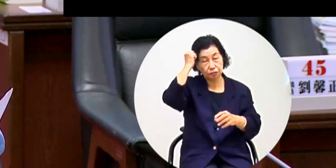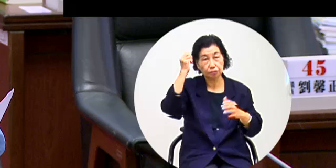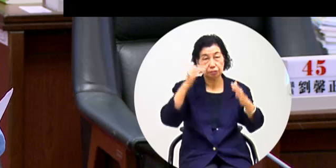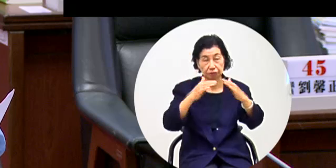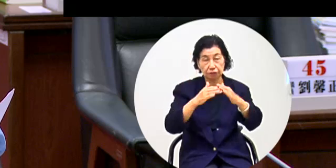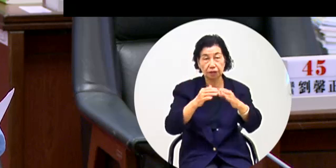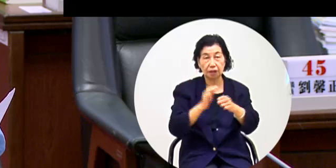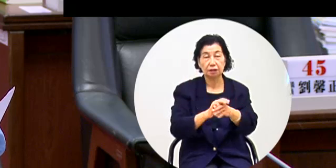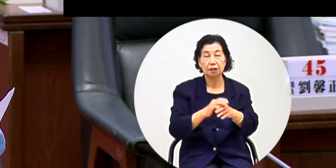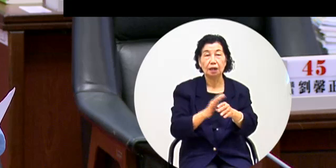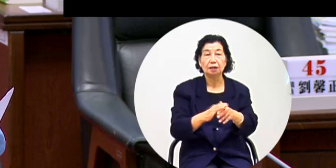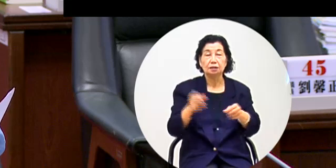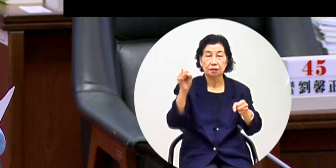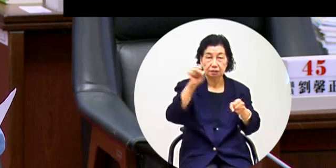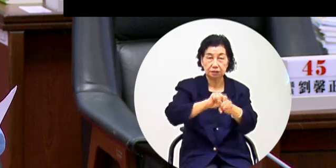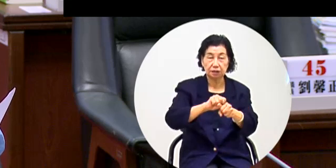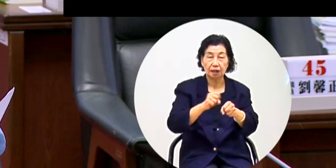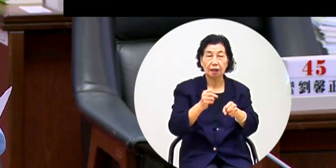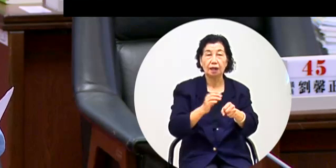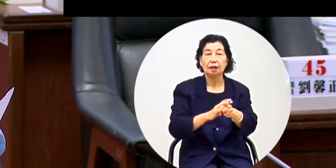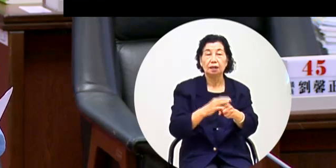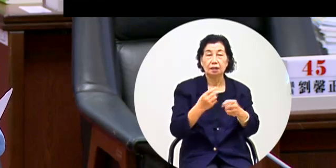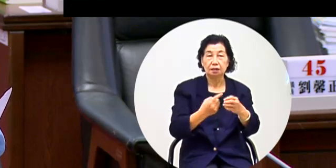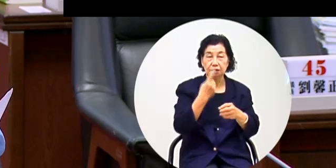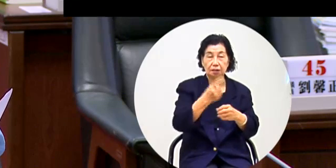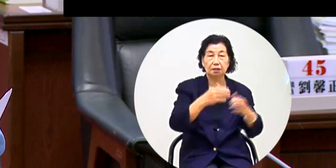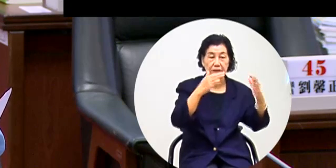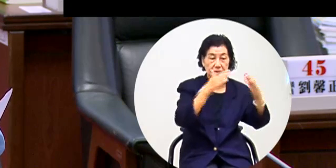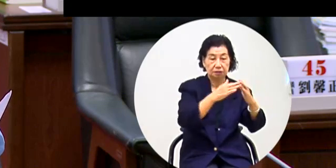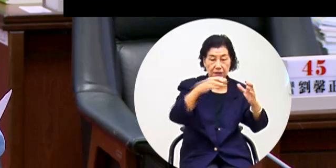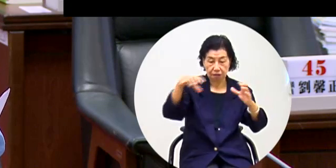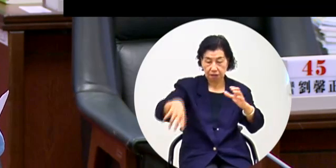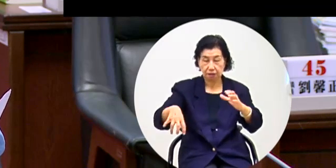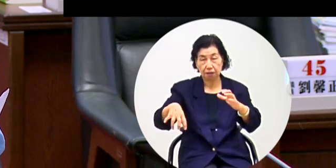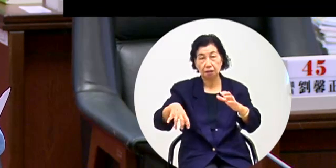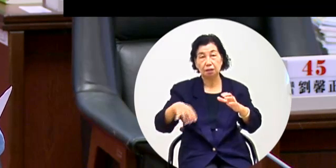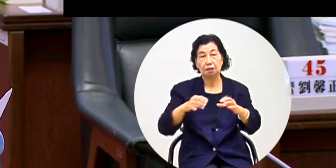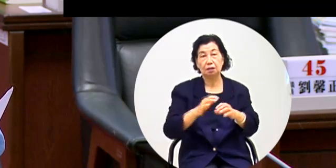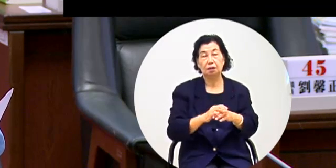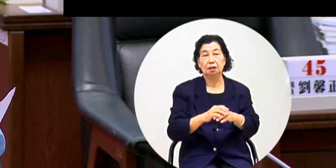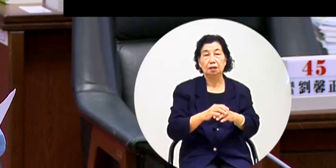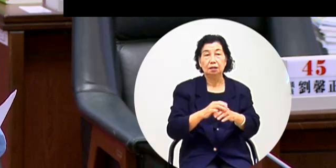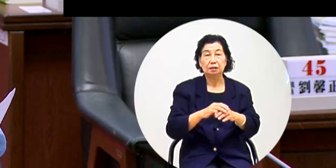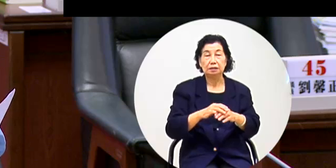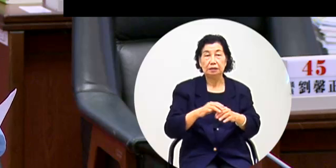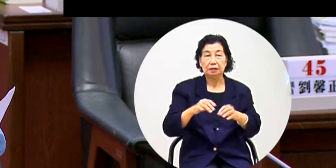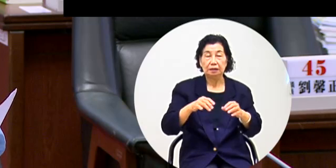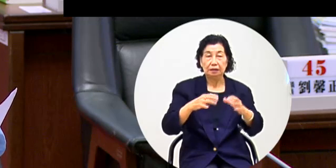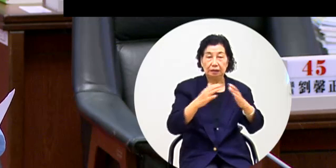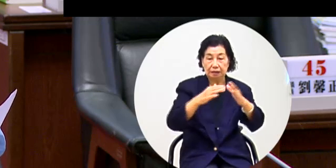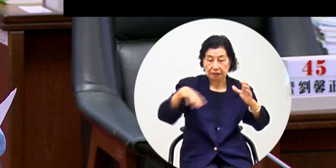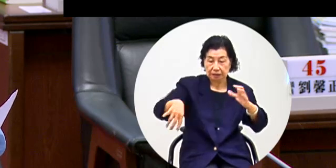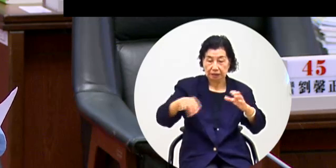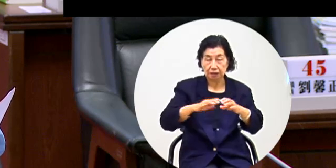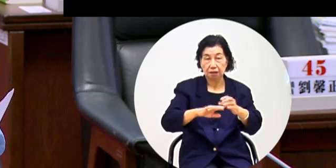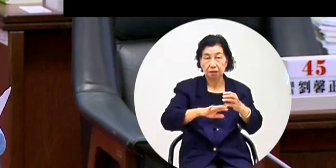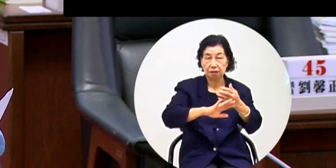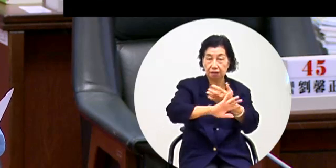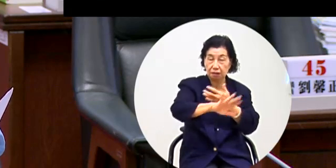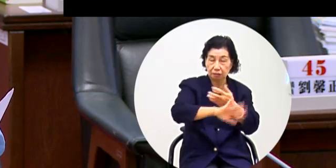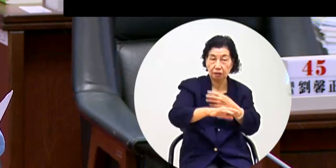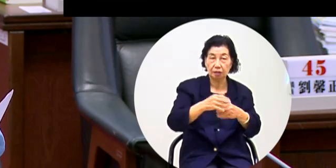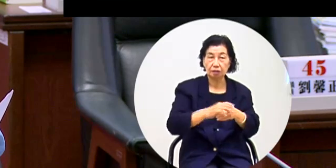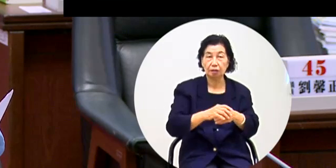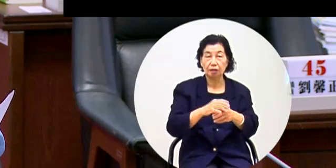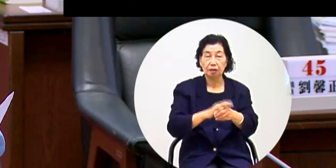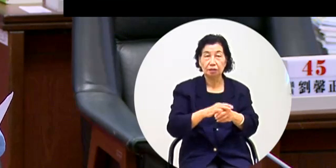因为附近临近他的零，那个零已经管了1000多个人了，可不可以有另外一个零给他？结